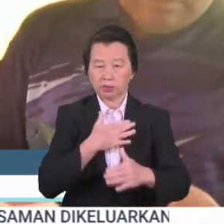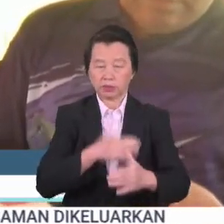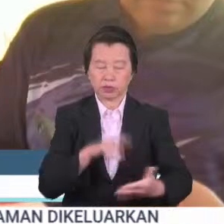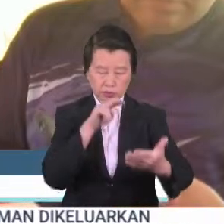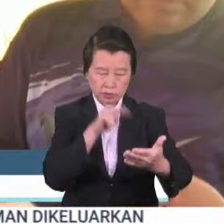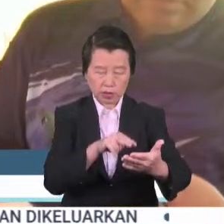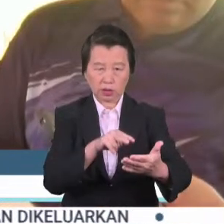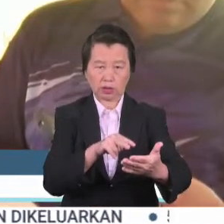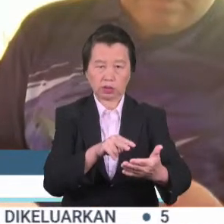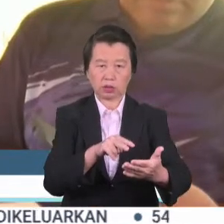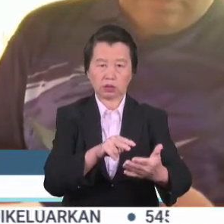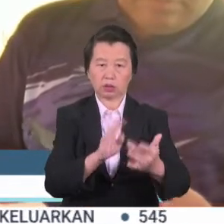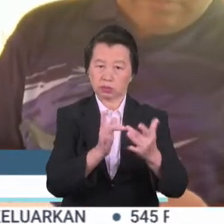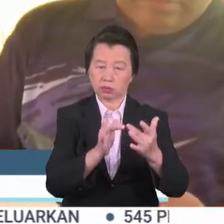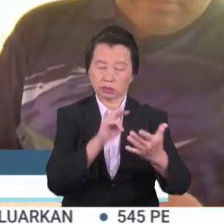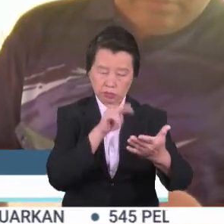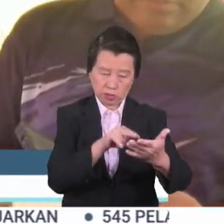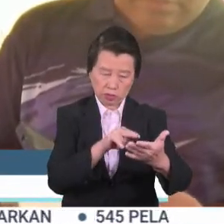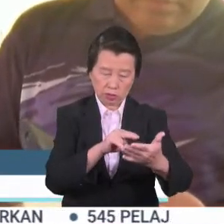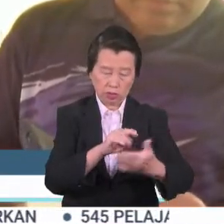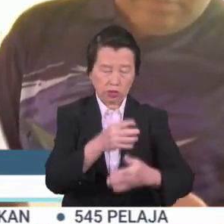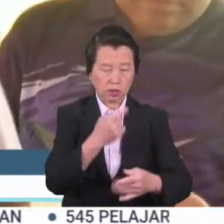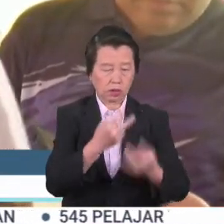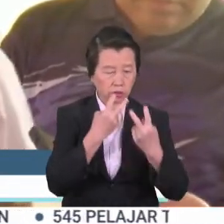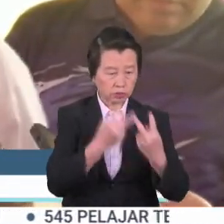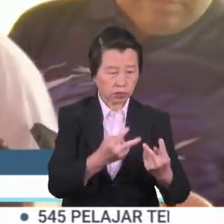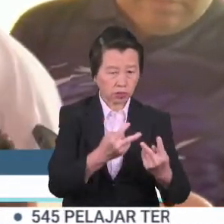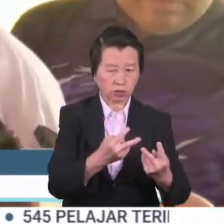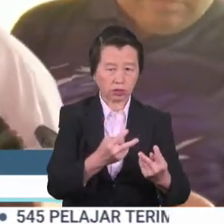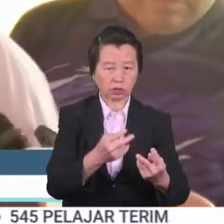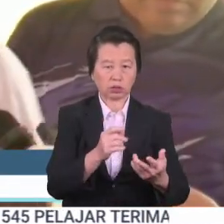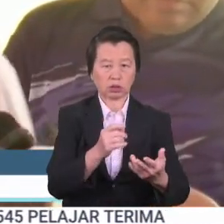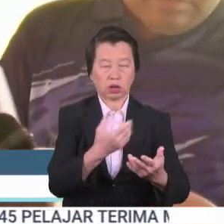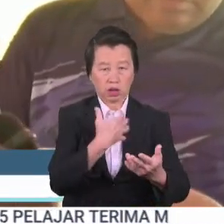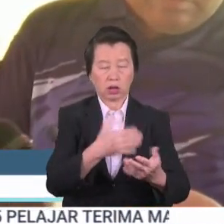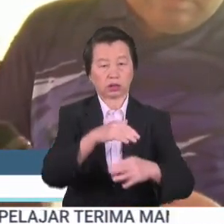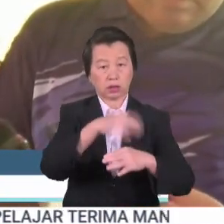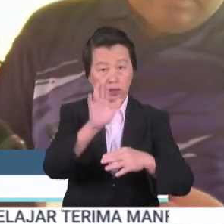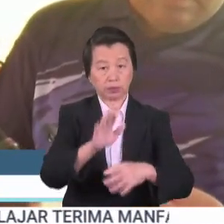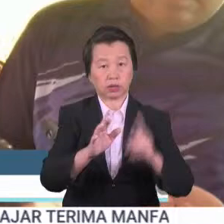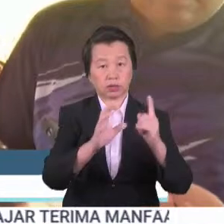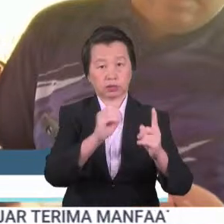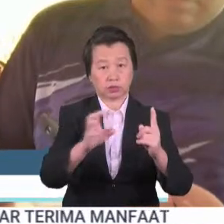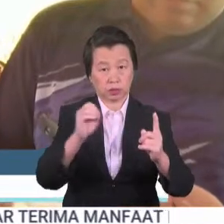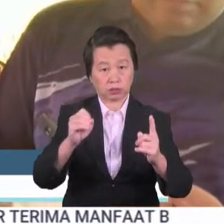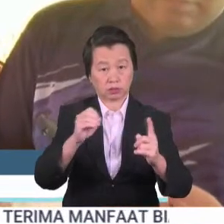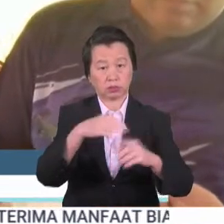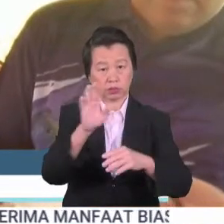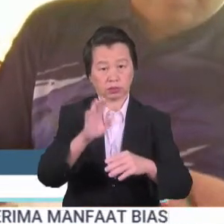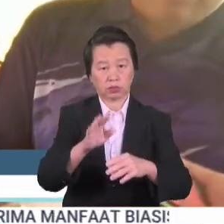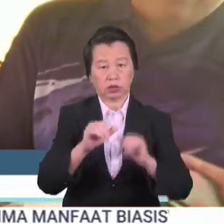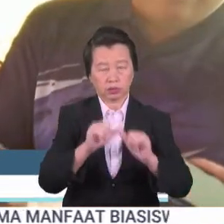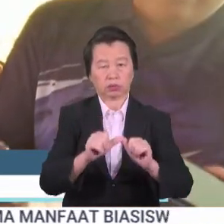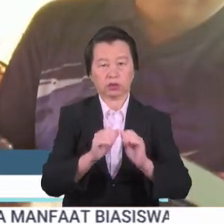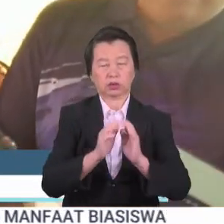pantaulah dalam laman web masing-masing kalau misalnya dia dah kuningitu lebih daripada 100 indeksnya